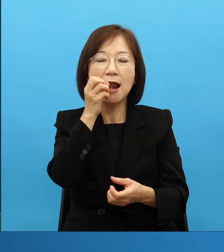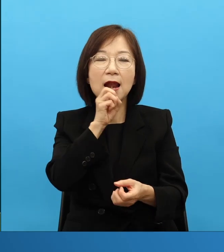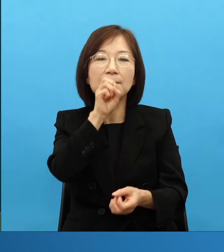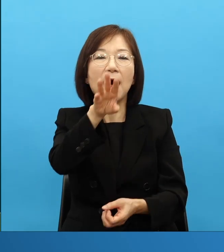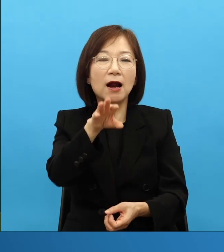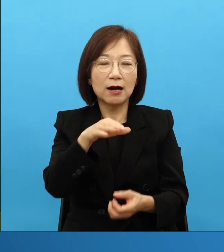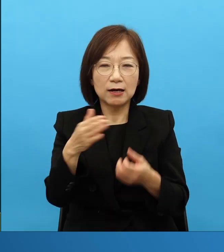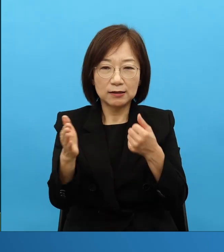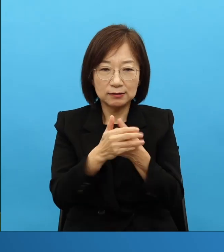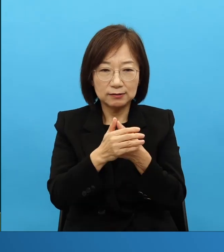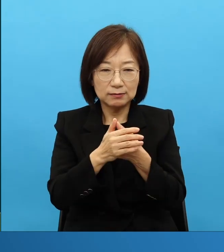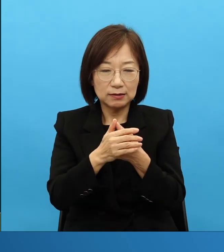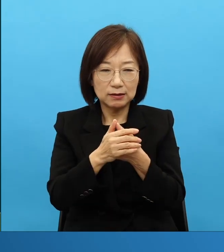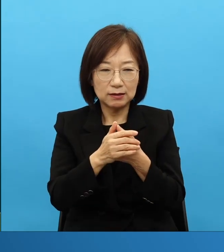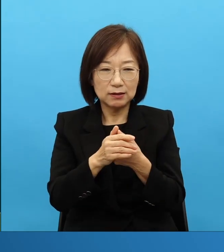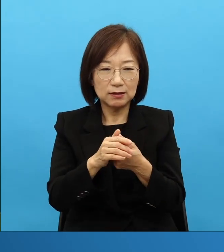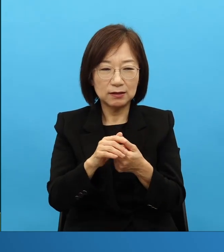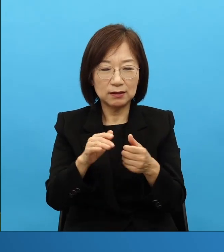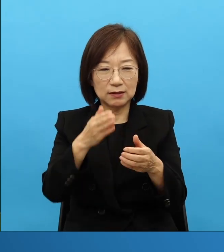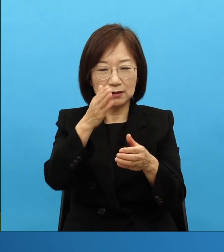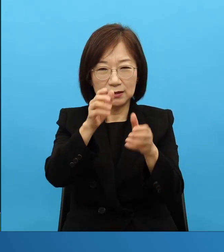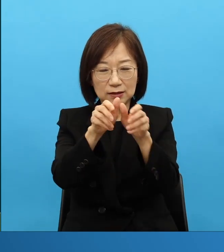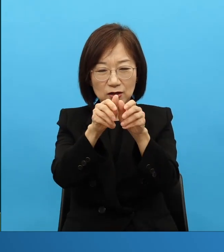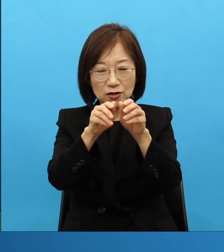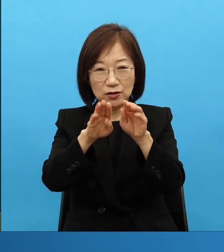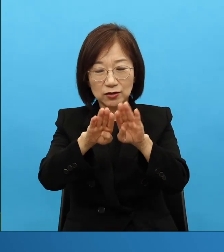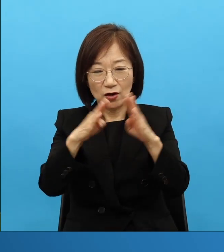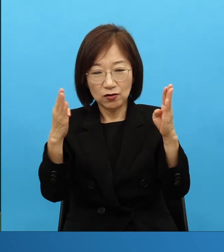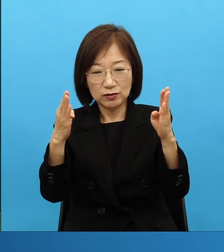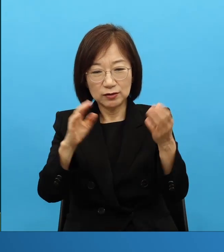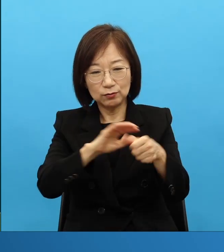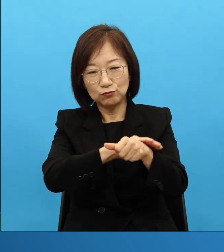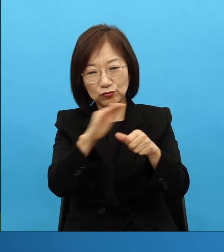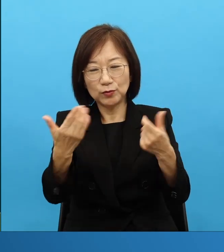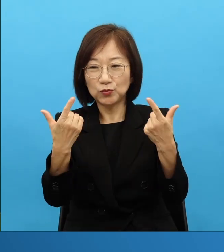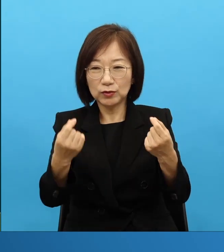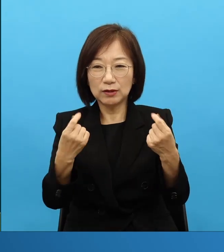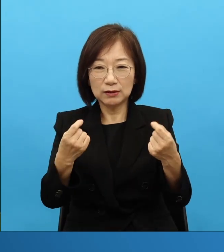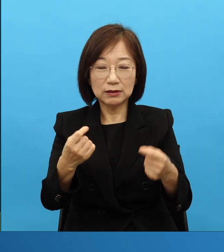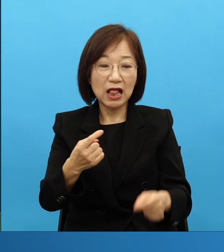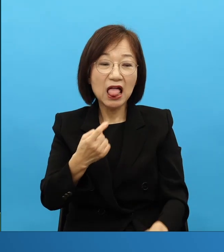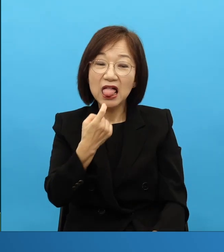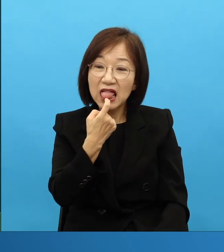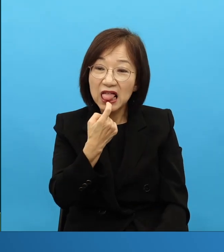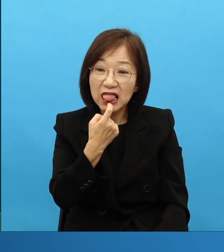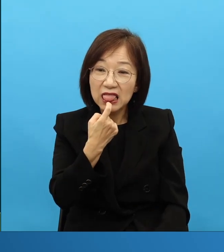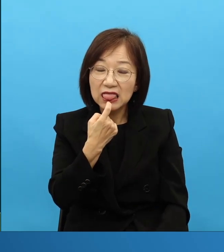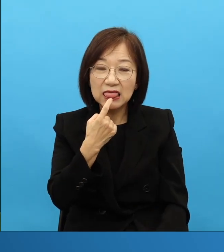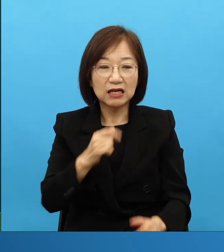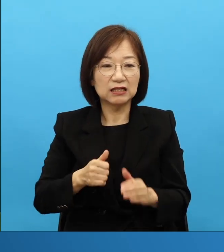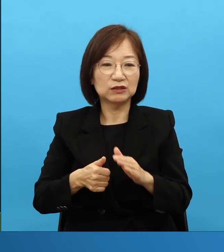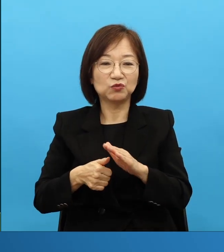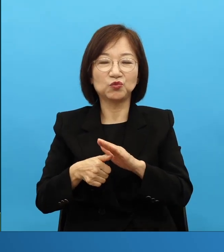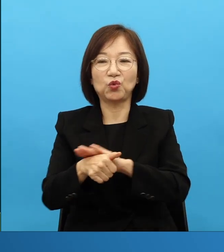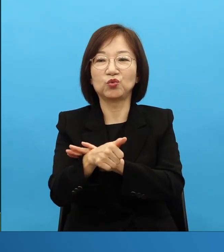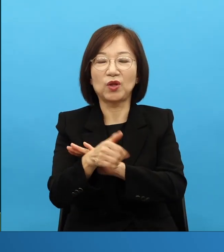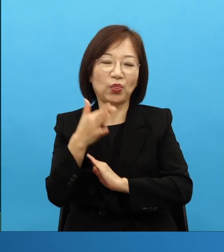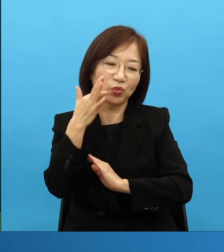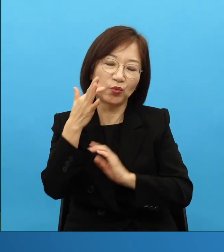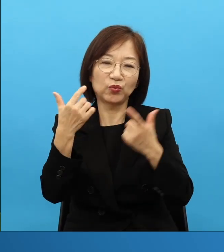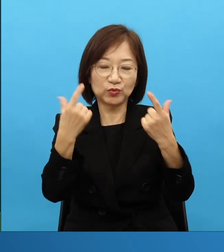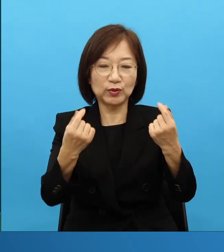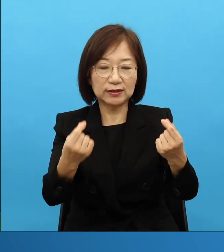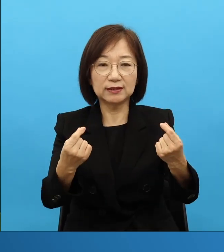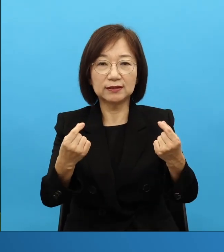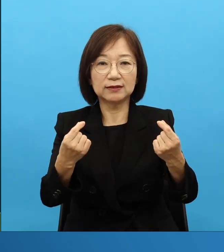evil deceits. 그러면서 네 혀는 독사 같아. Your tongue 바울이 is 지금 보낸 편지입니다. like viper on their lips. This is 로마에